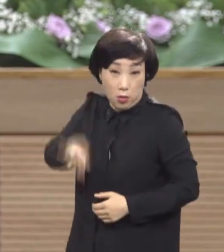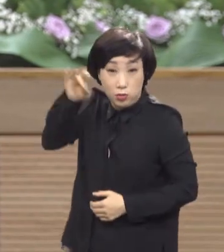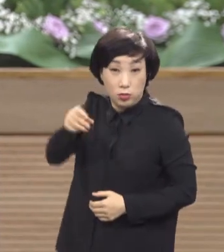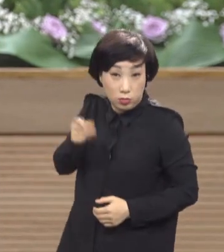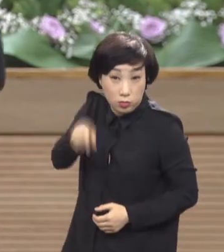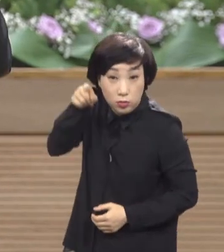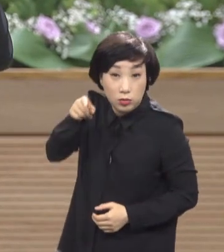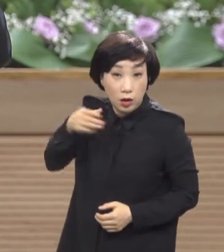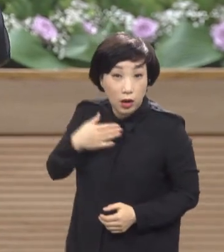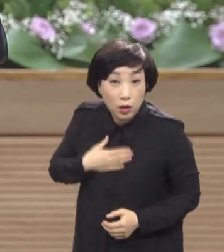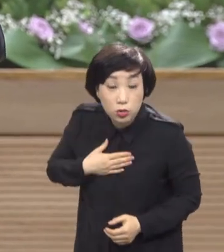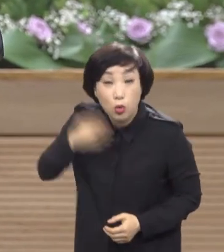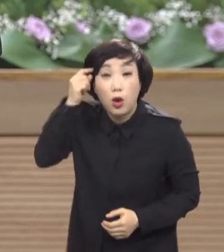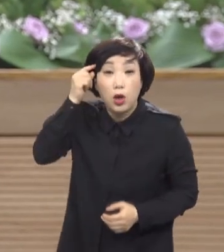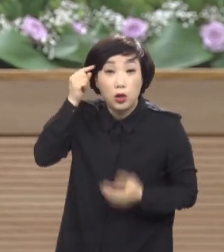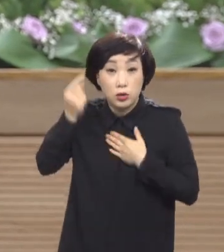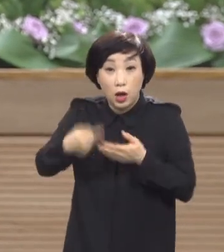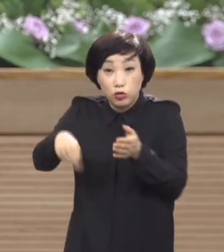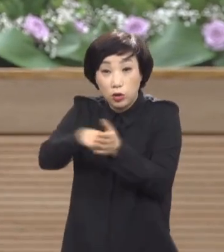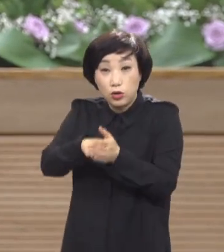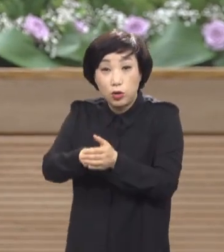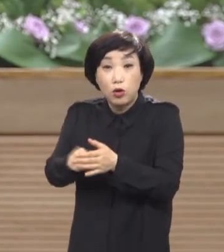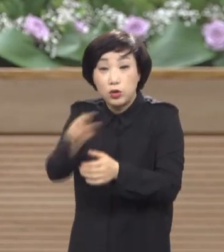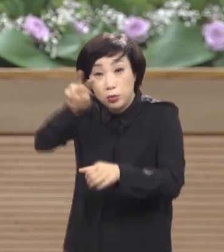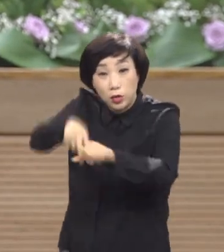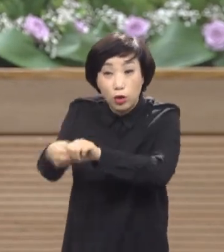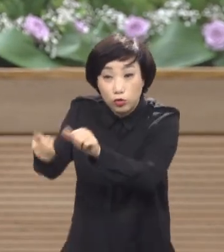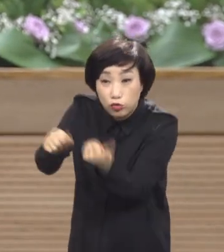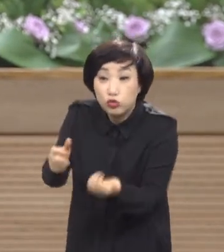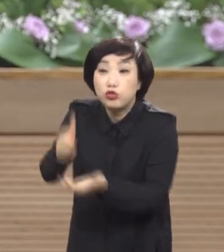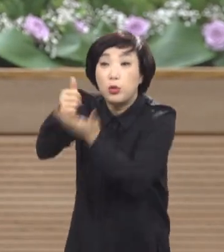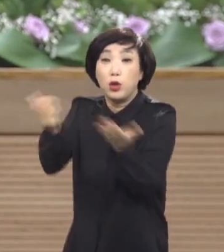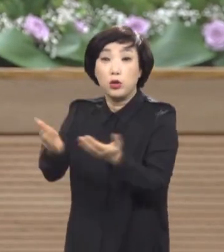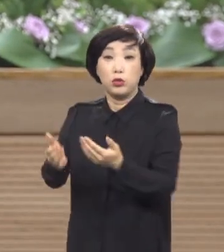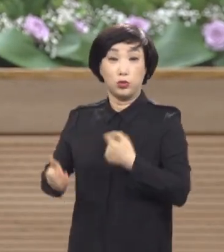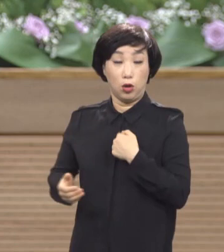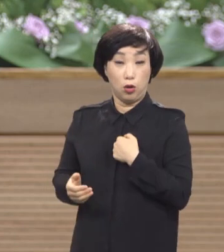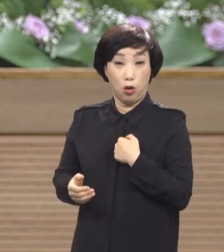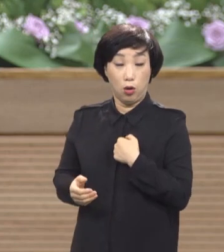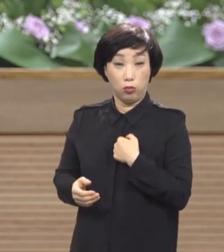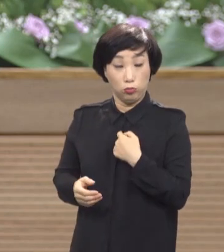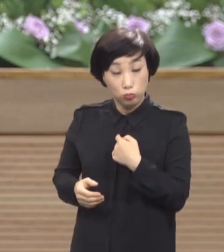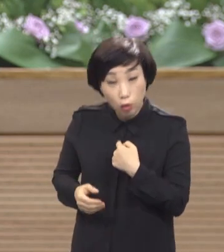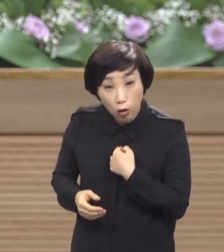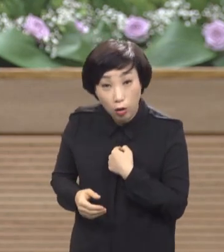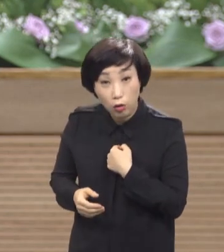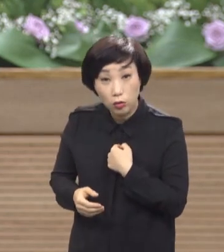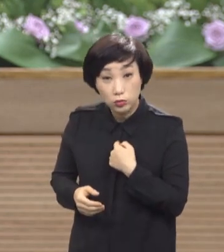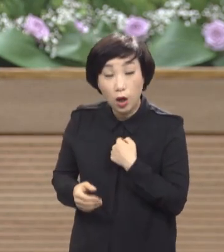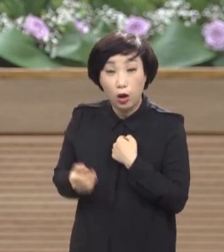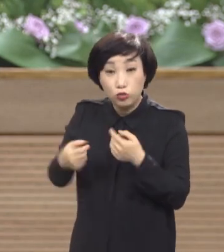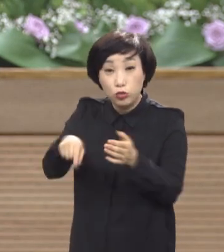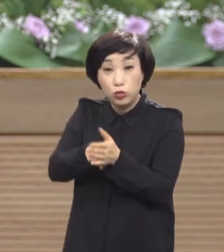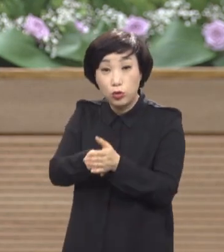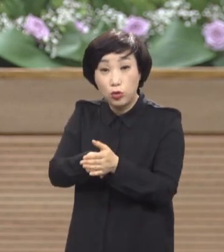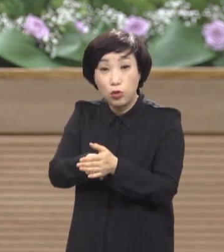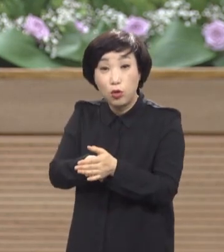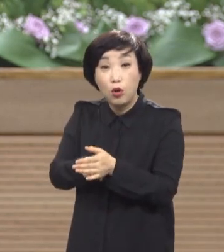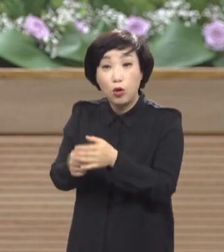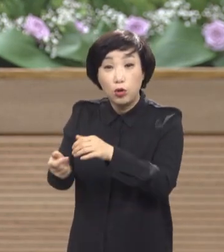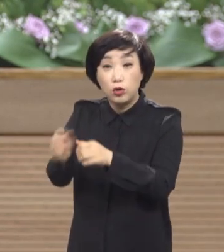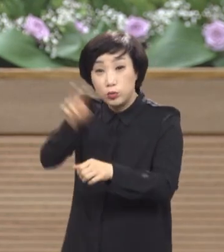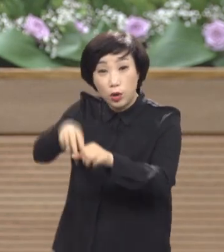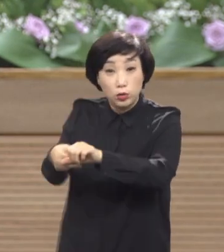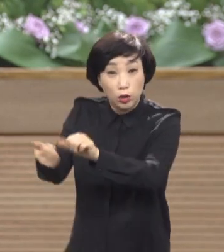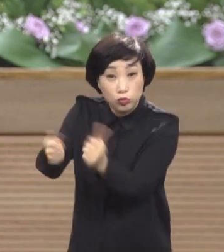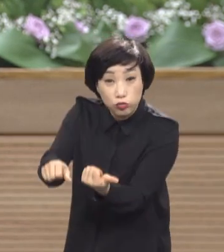나우에서 죽으신 분의 일을 그냥 내 앞에서 노우에서 죽는다고 죽었다면 별것